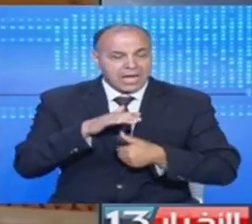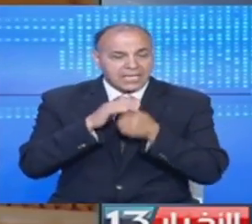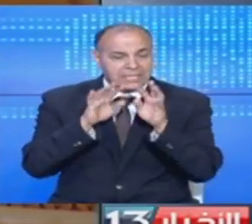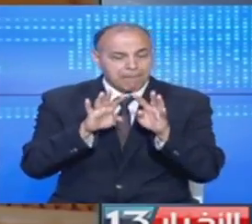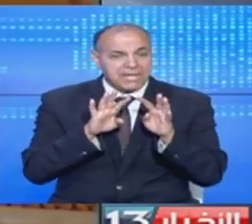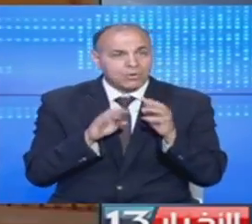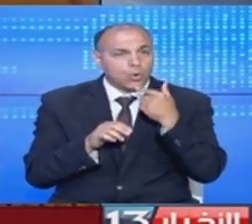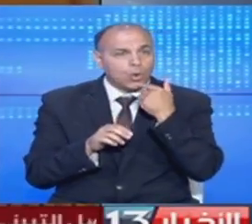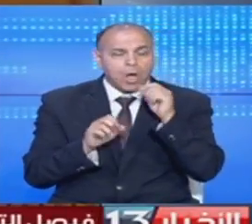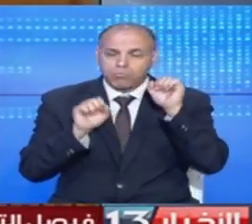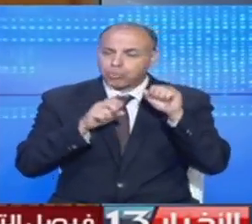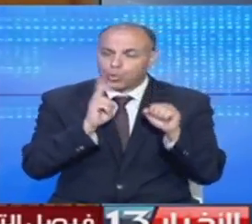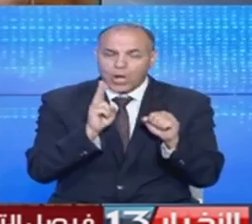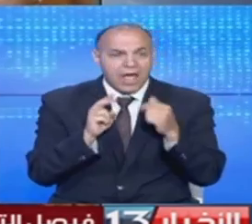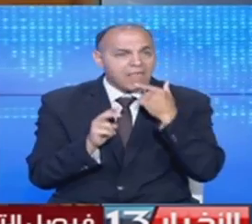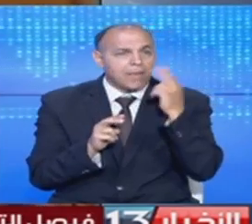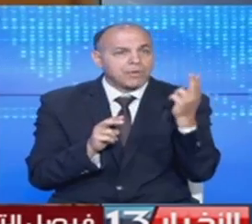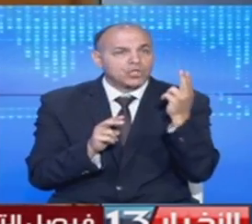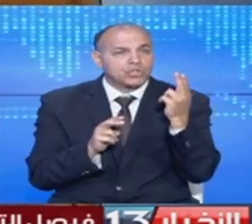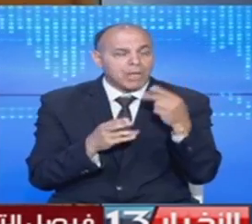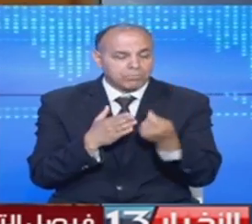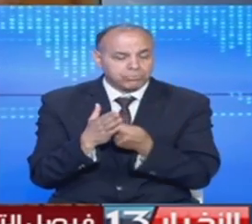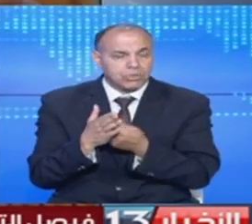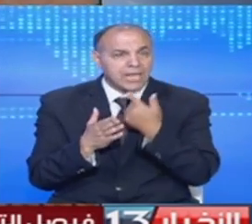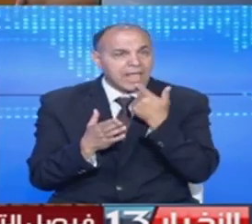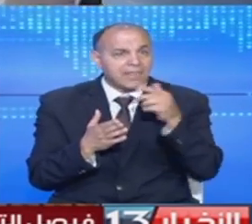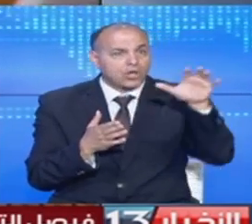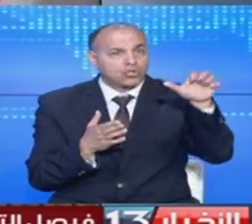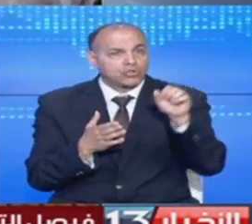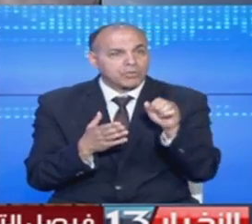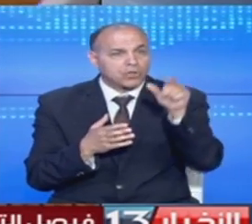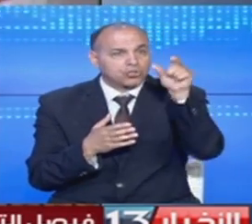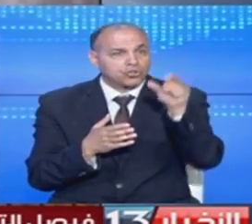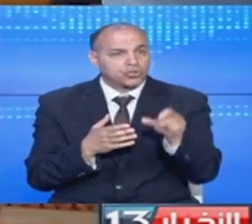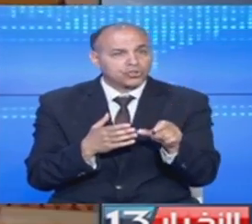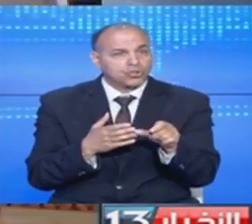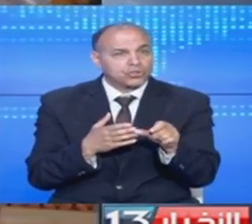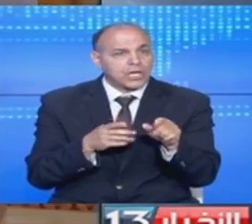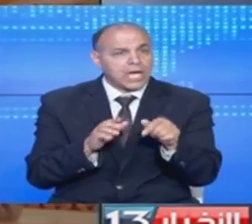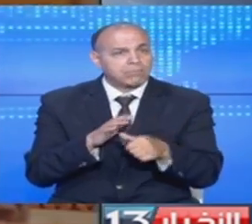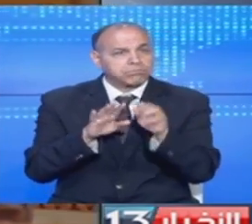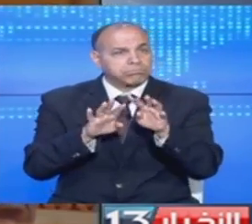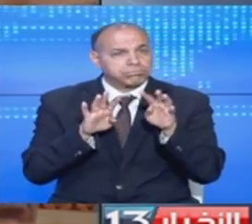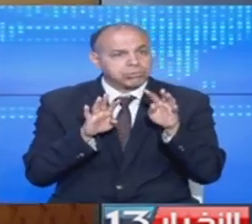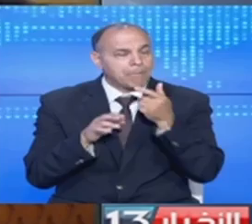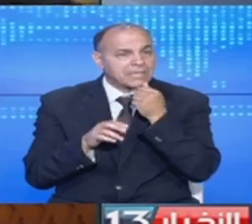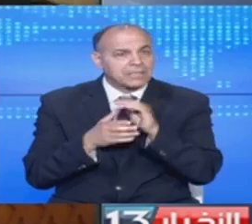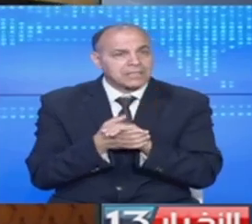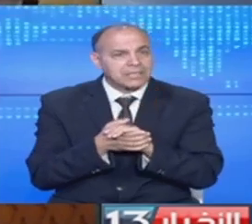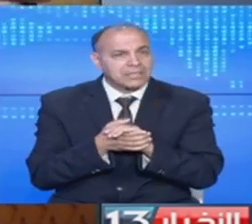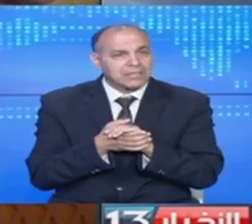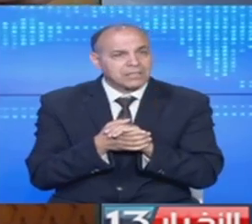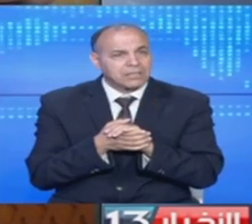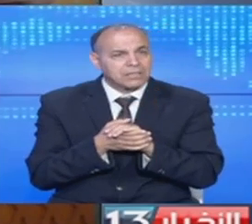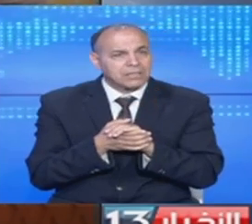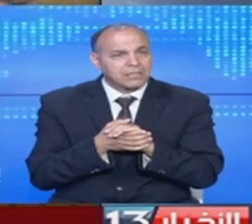المجلس عمرك ما يسمح لكش وغير قادر أنك باش تخدم، يا أخويا جيبونا إنسان ينجم يدير جلسة، راهي ماهيش سهلة. الكبير سي